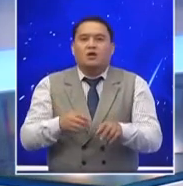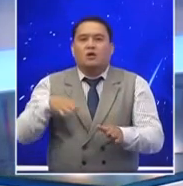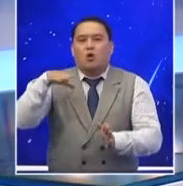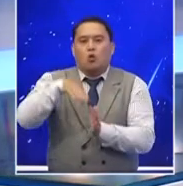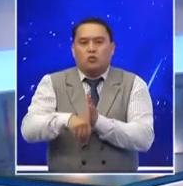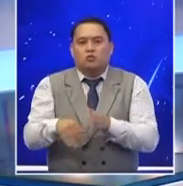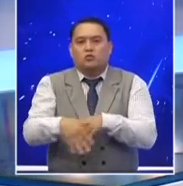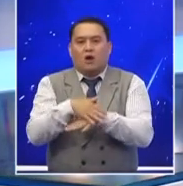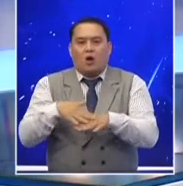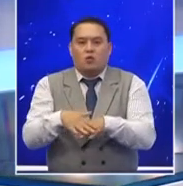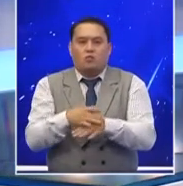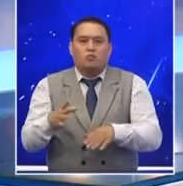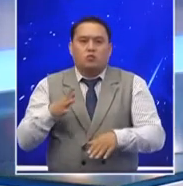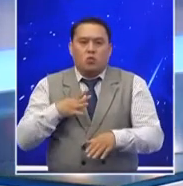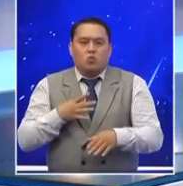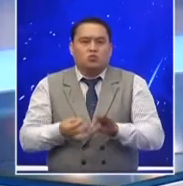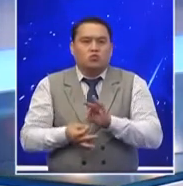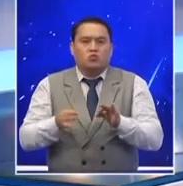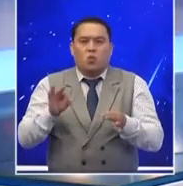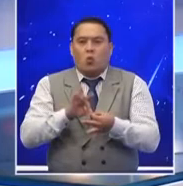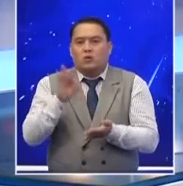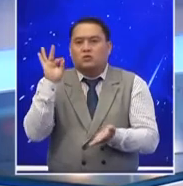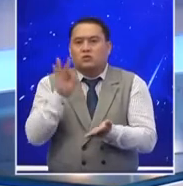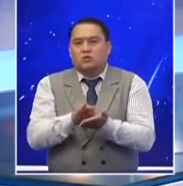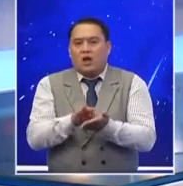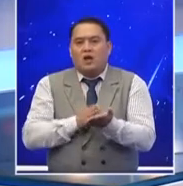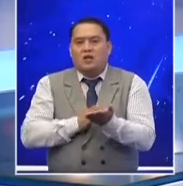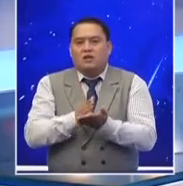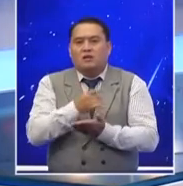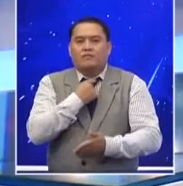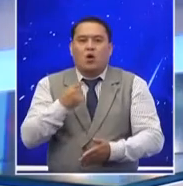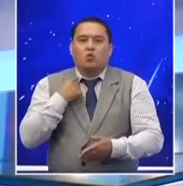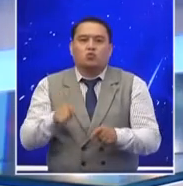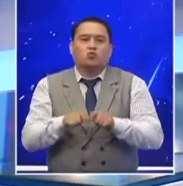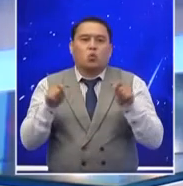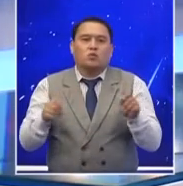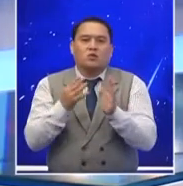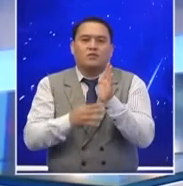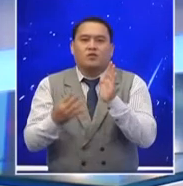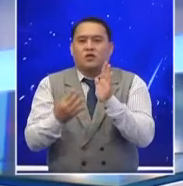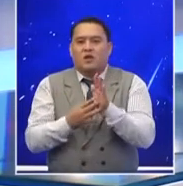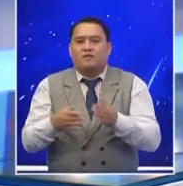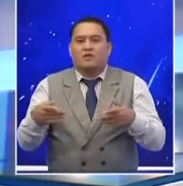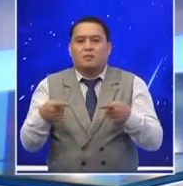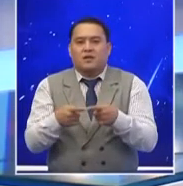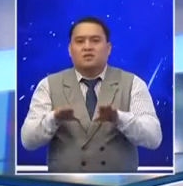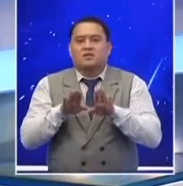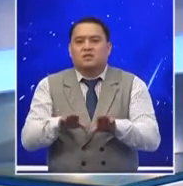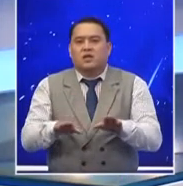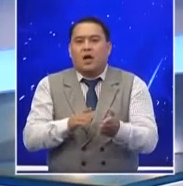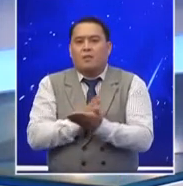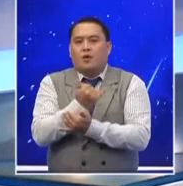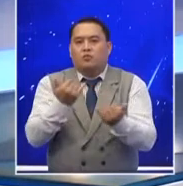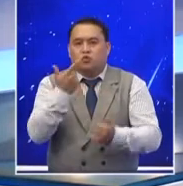этому простой народ на деле оказалось не так просто. В целях реализации данной задачи в Талдыкургане создано 49 уголков самообслуживания, в